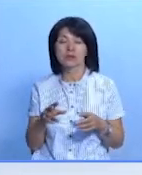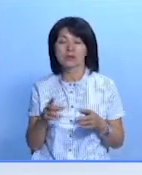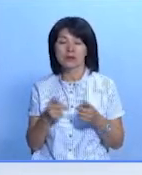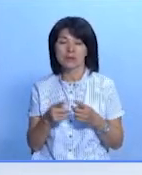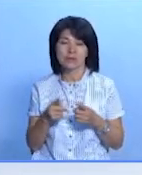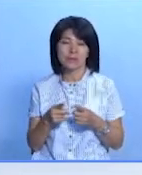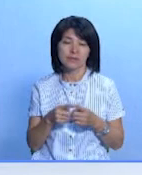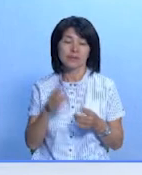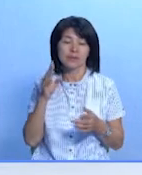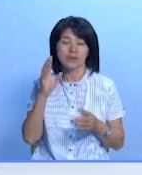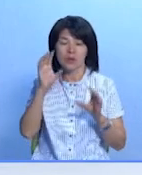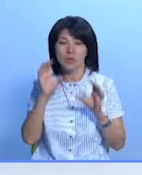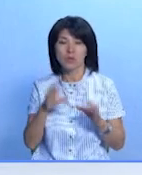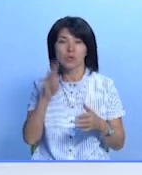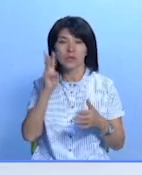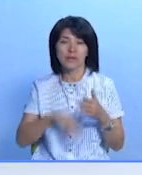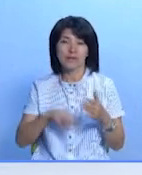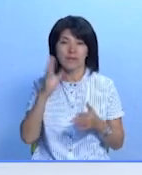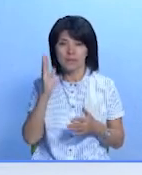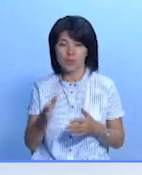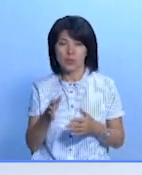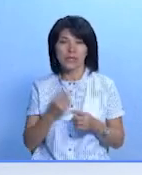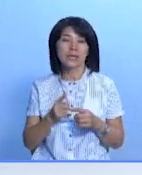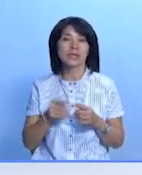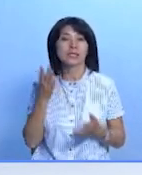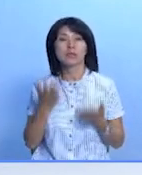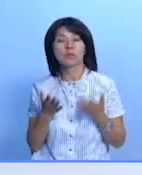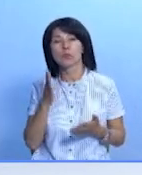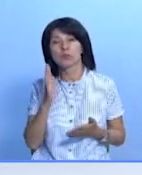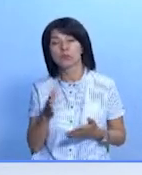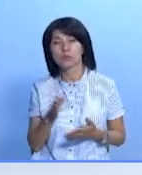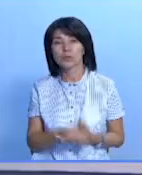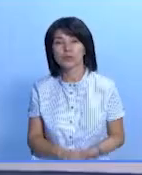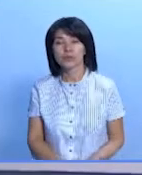бергендер заңға тартылатын болады. Арнайы мониторингтік топ өкілдері тексеріс жүргізуде.